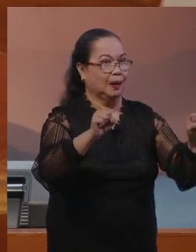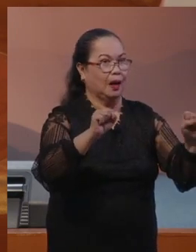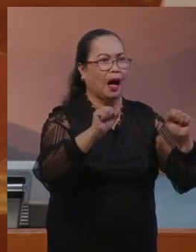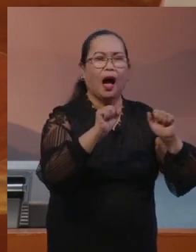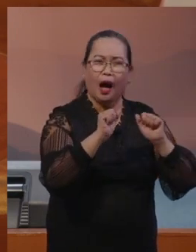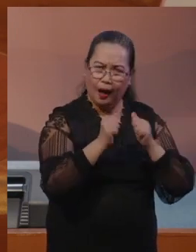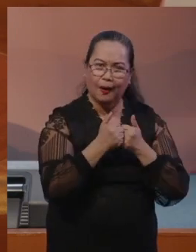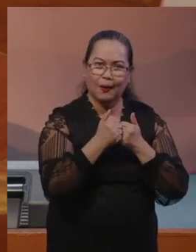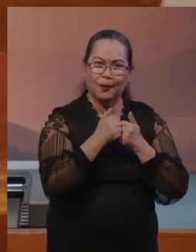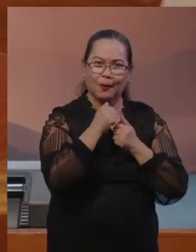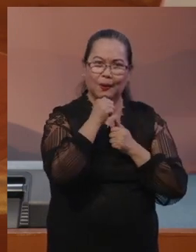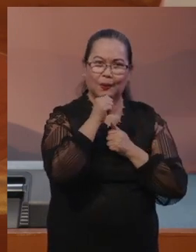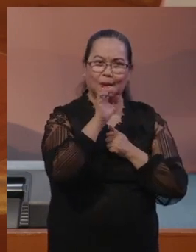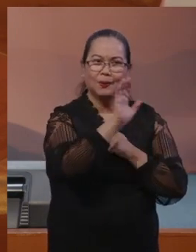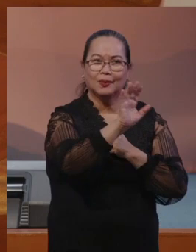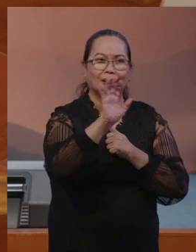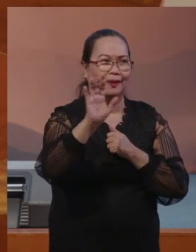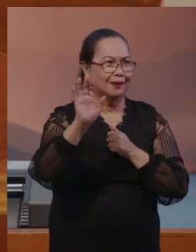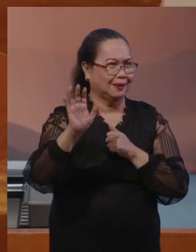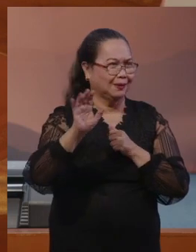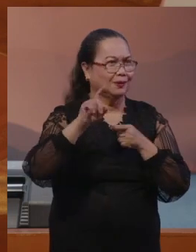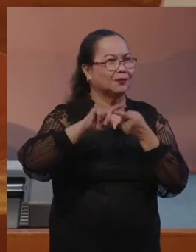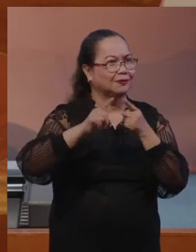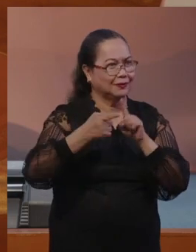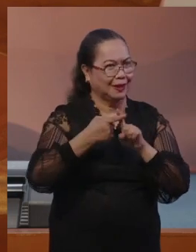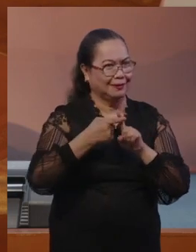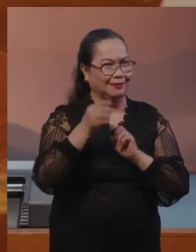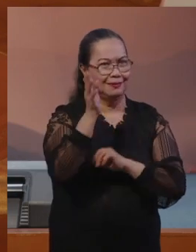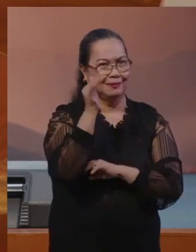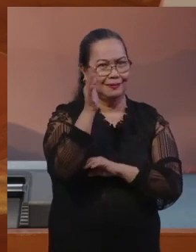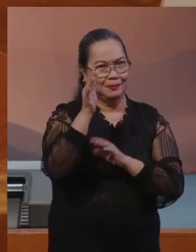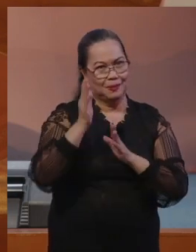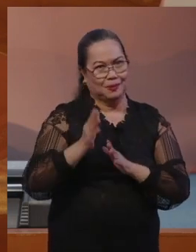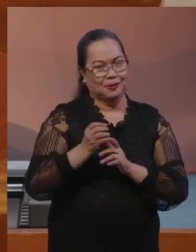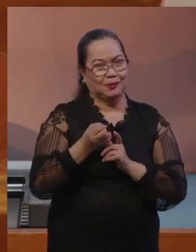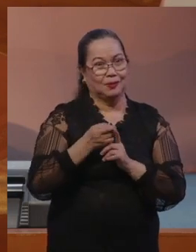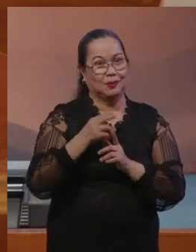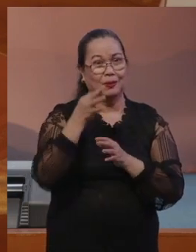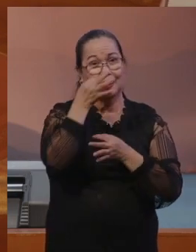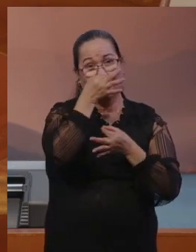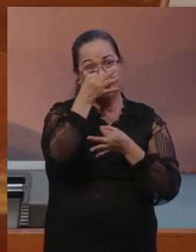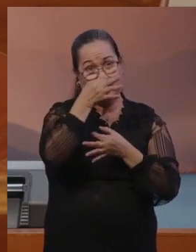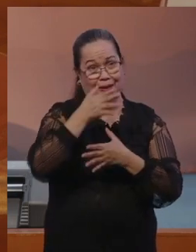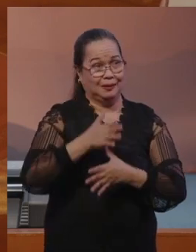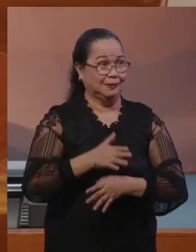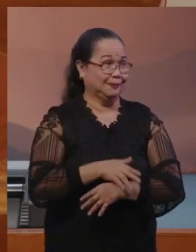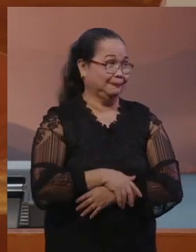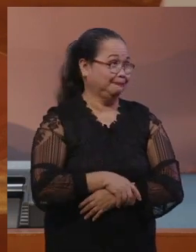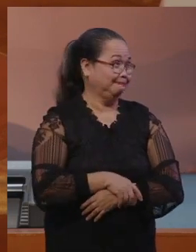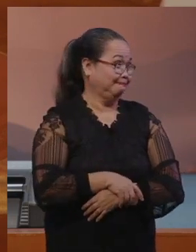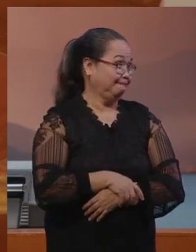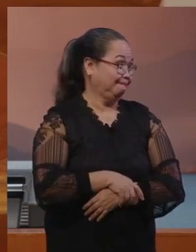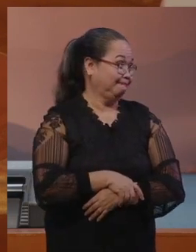bakit hindi? Yung kaibigan nyo, na addict,